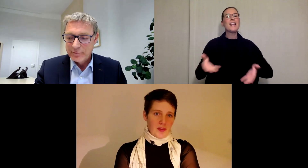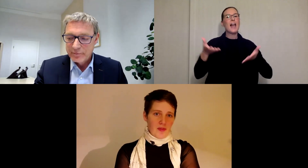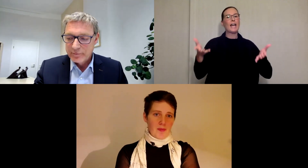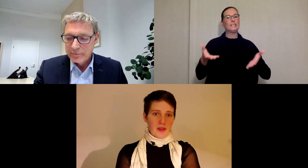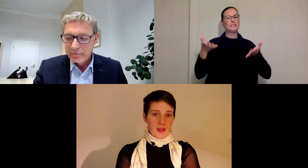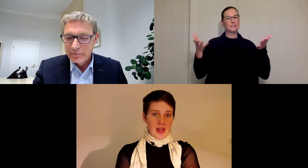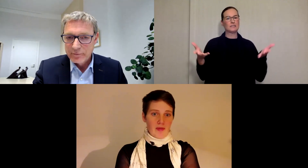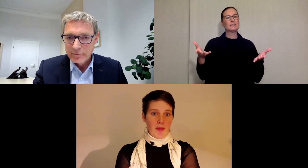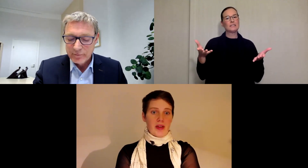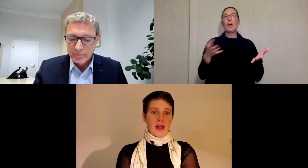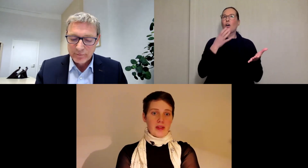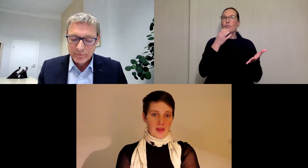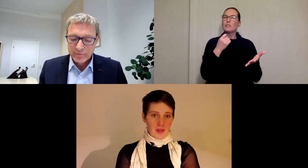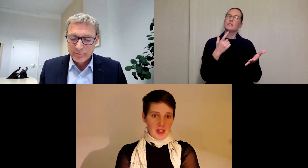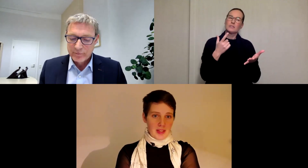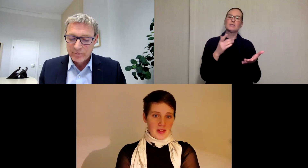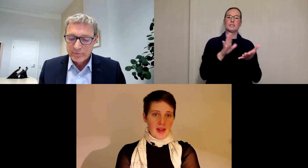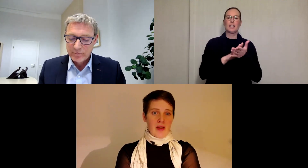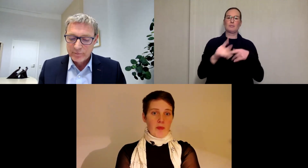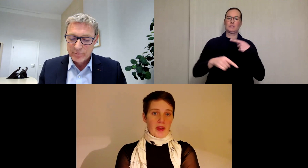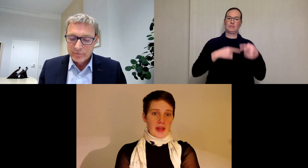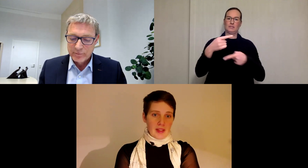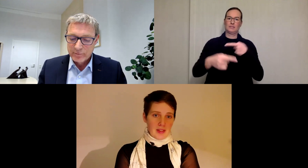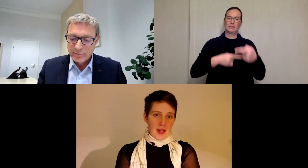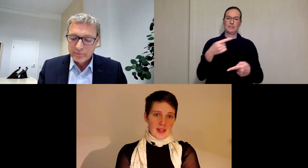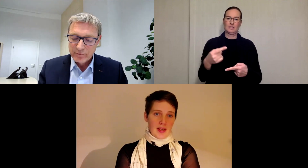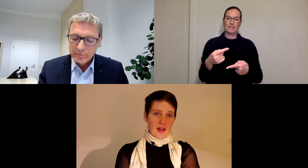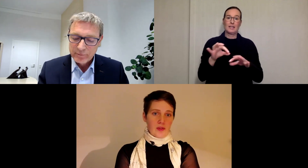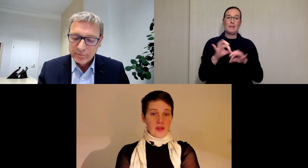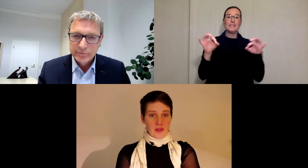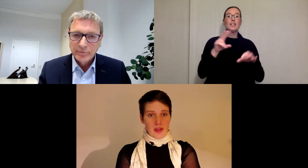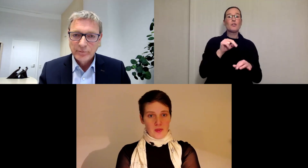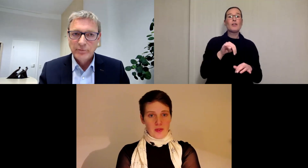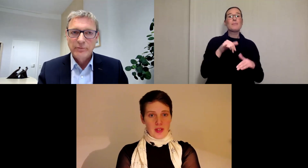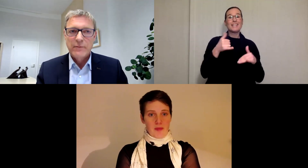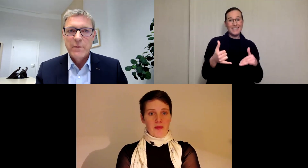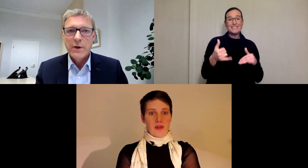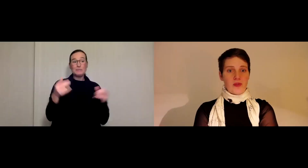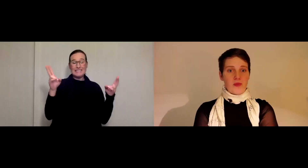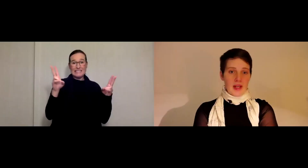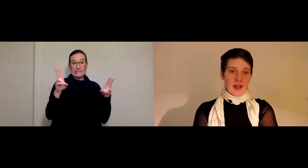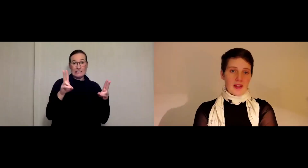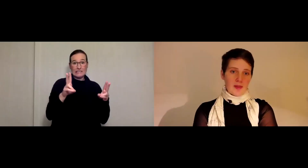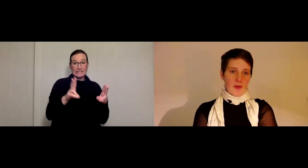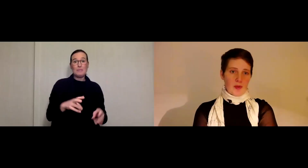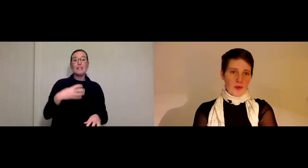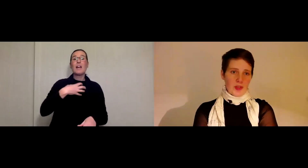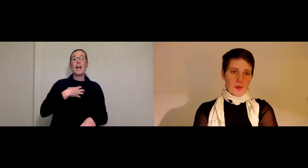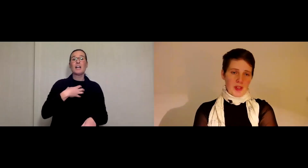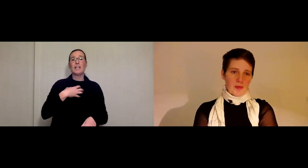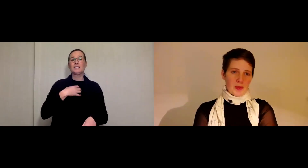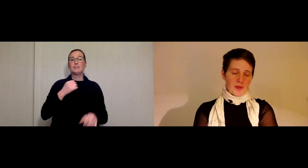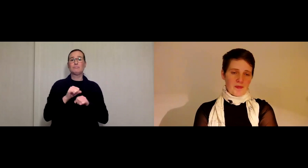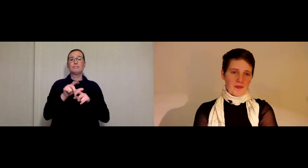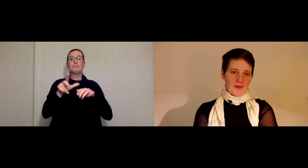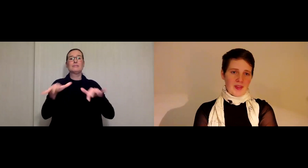Anfang November, zu sagen, wir machen jetzt einen Reset, wir bringen jetzt die Fallzahlen konsequent runter, damit wir zu Weihnachten nicht mehr über Corona